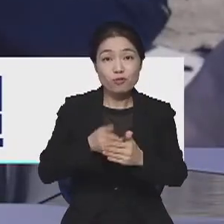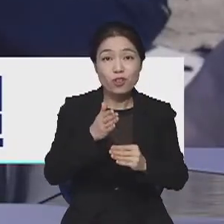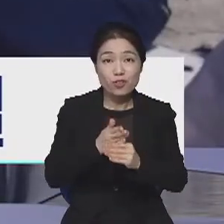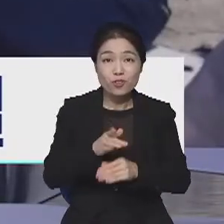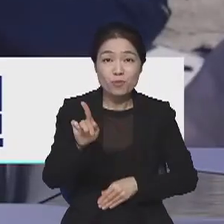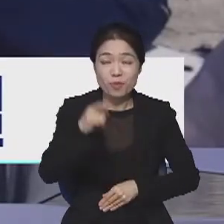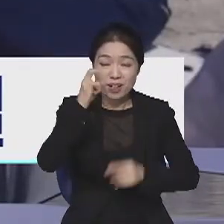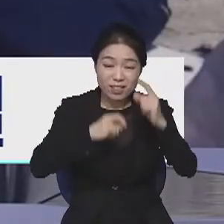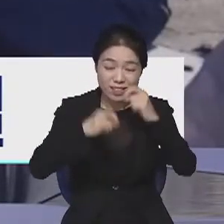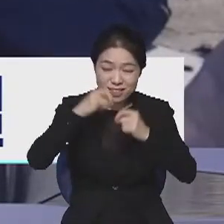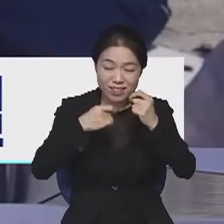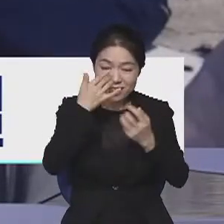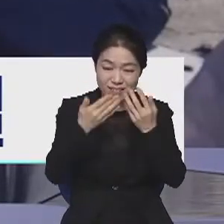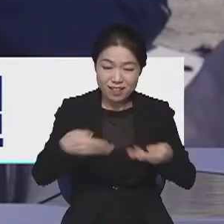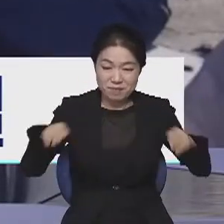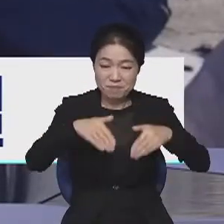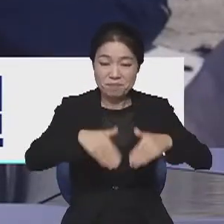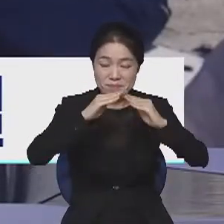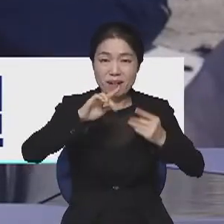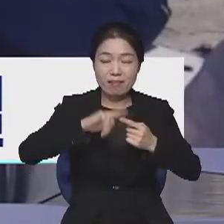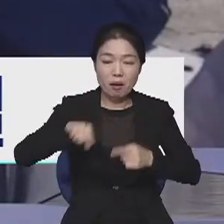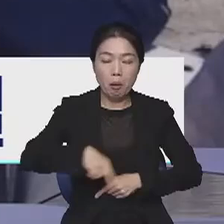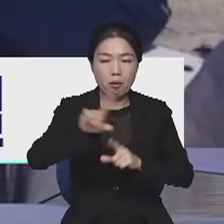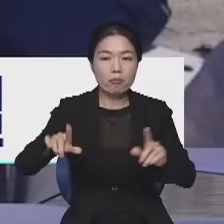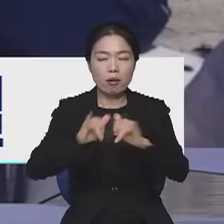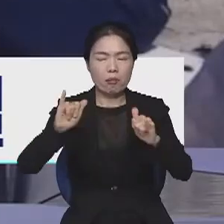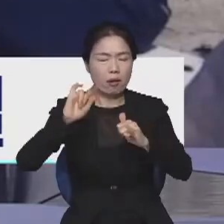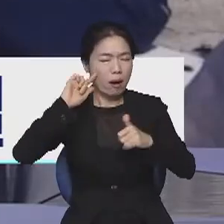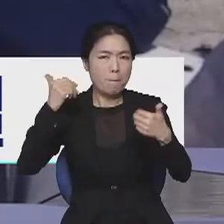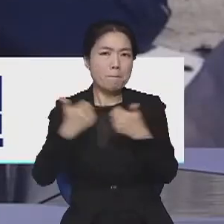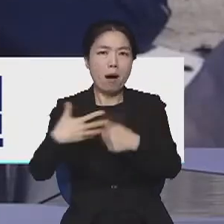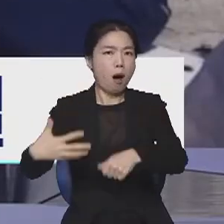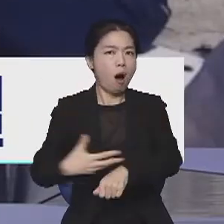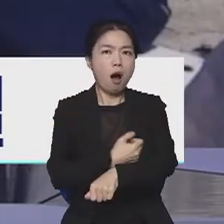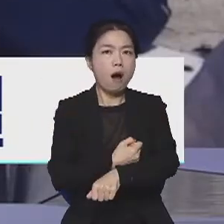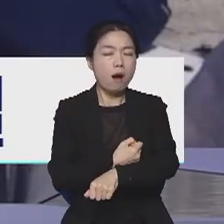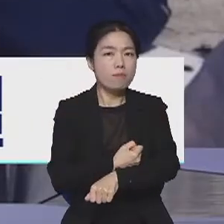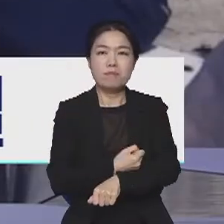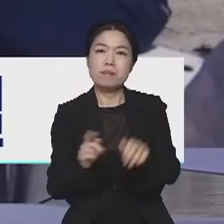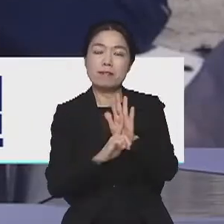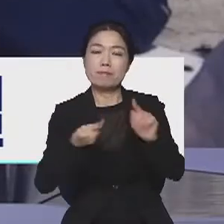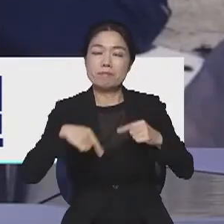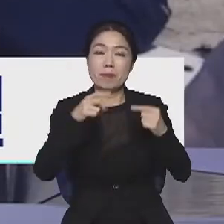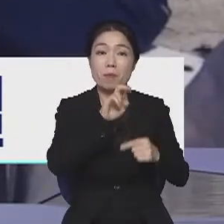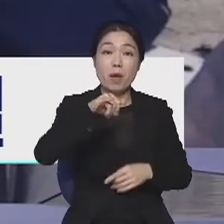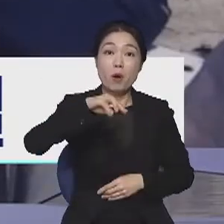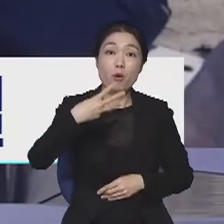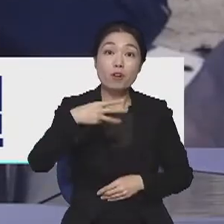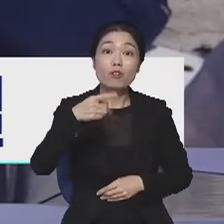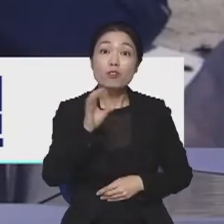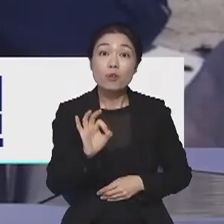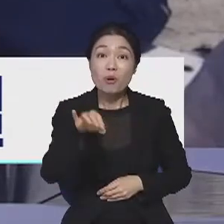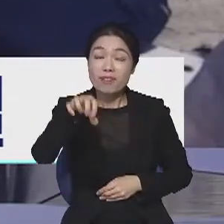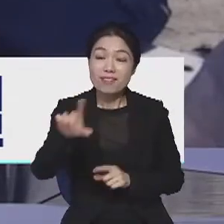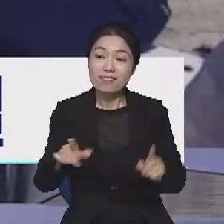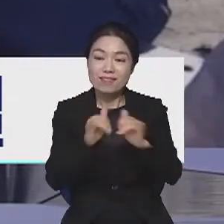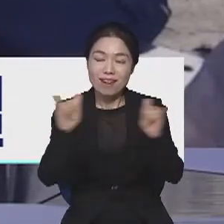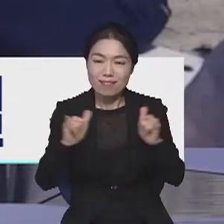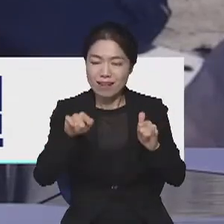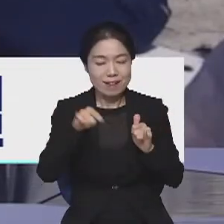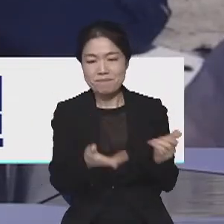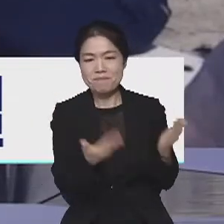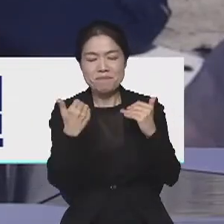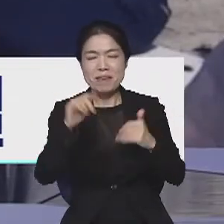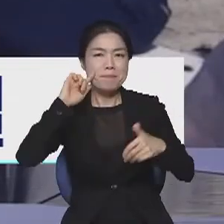추진하는 쓰레기 소각장 설치를 두고 주민들의 반발이 거세지고 있습니다. 공모에 응한 매월동 주민들이 소각장 유치를